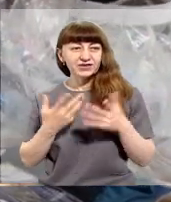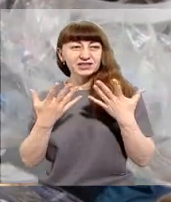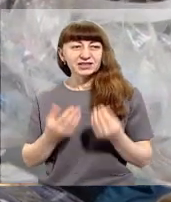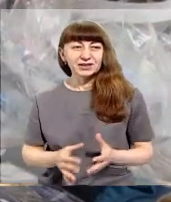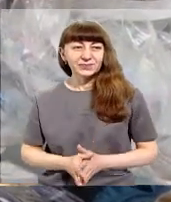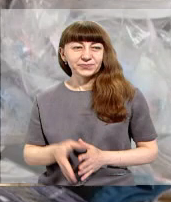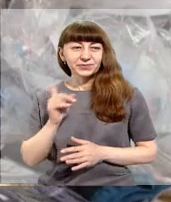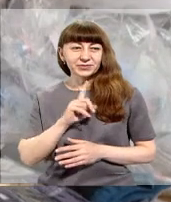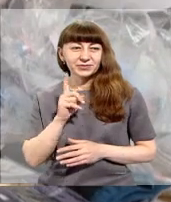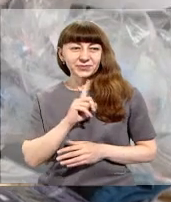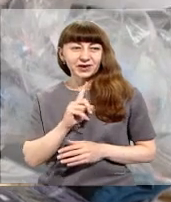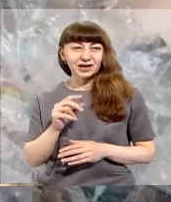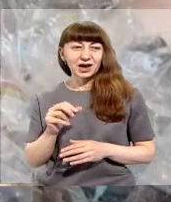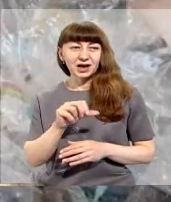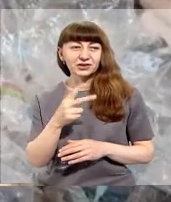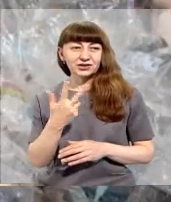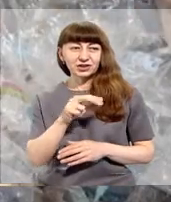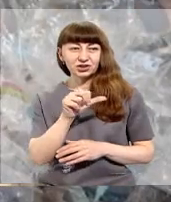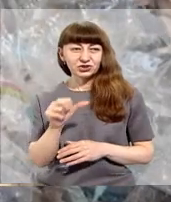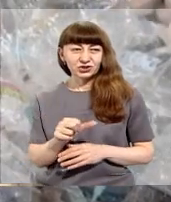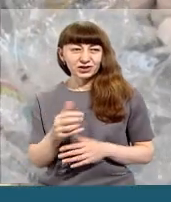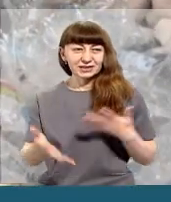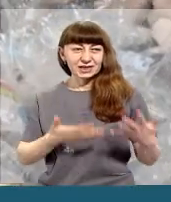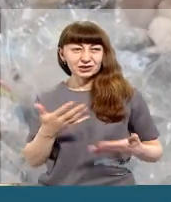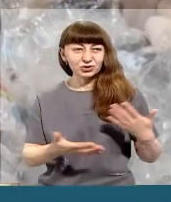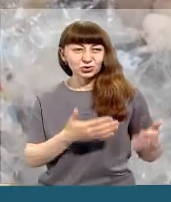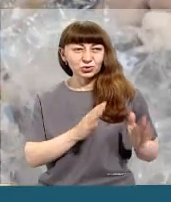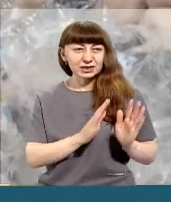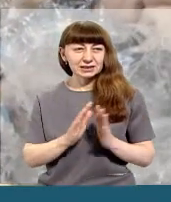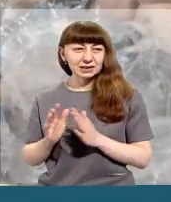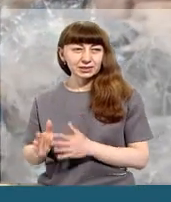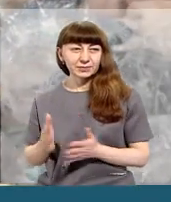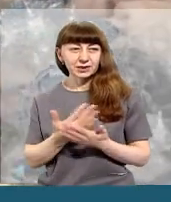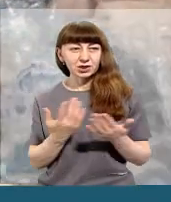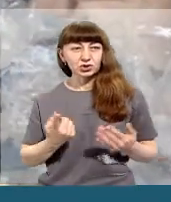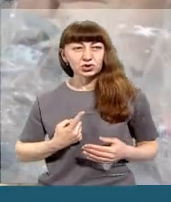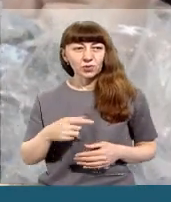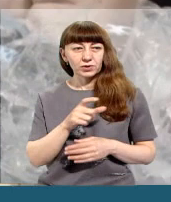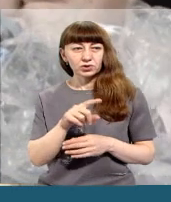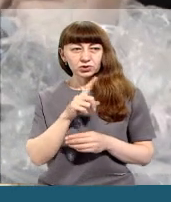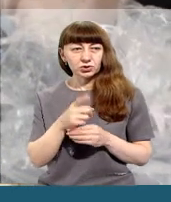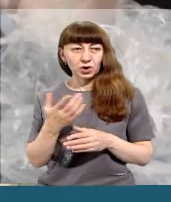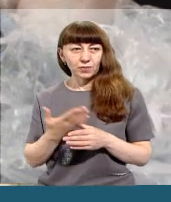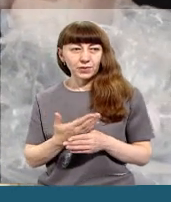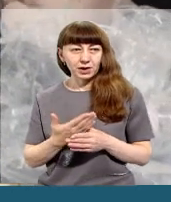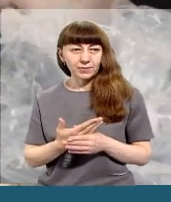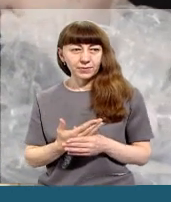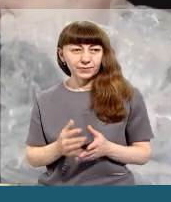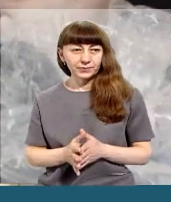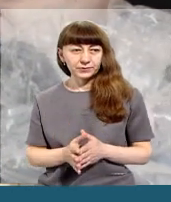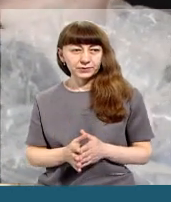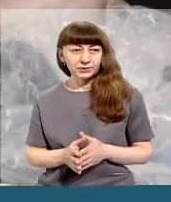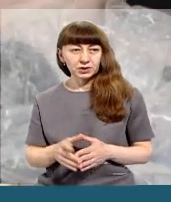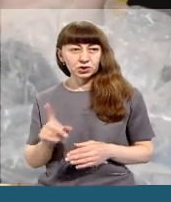Ну пока часа три разбираю, сортирую, да. Мы ждем людей, чтобы помочь им максимально тем,